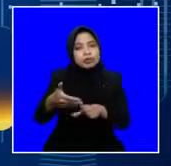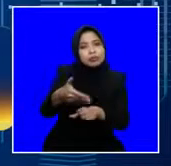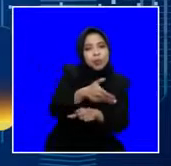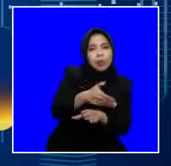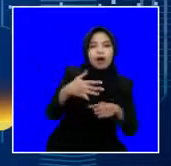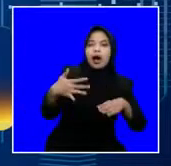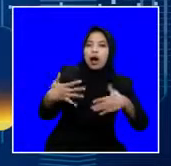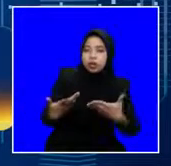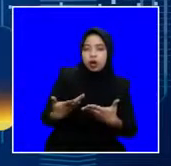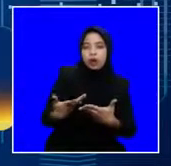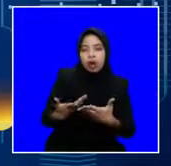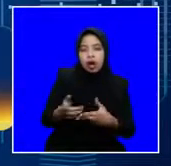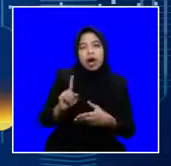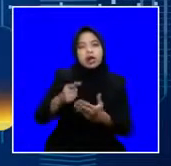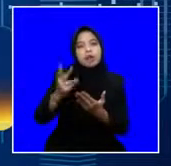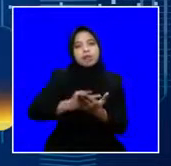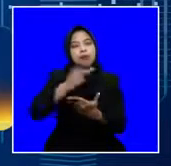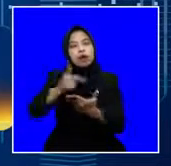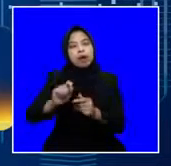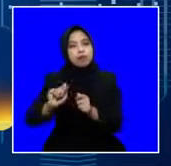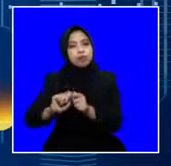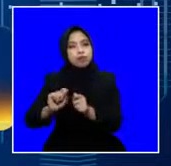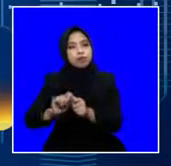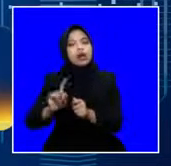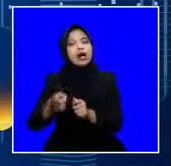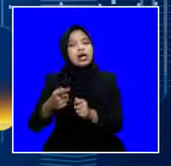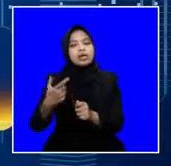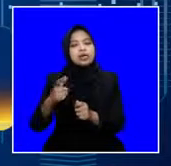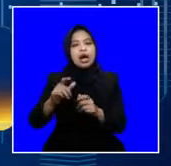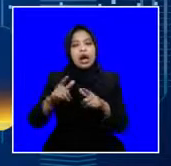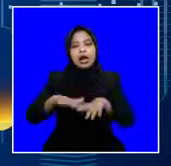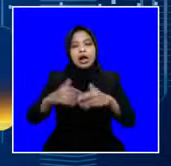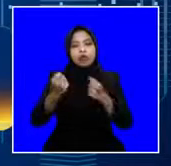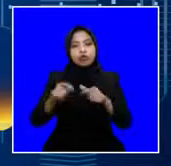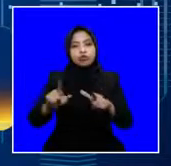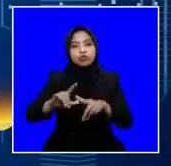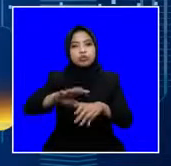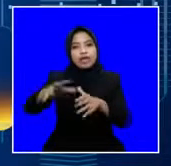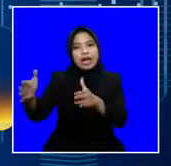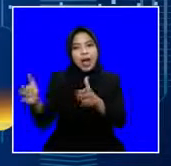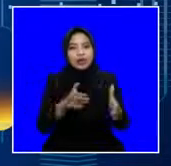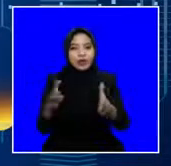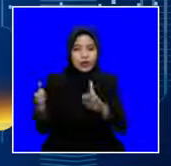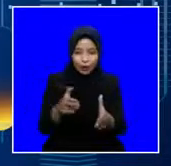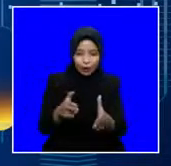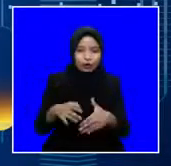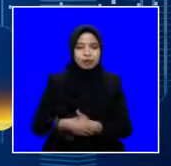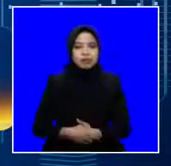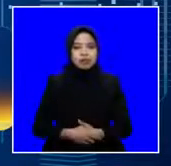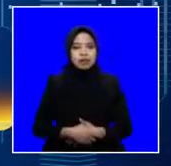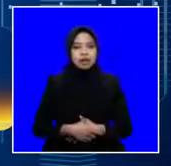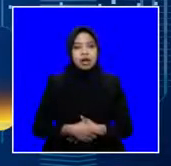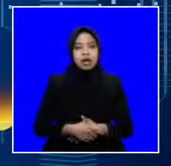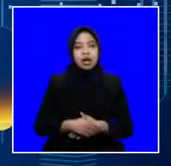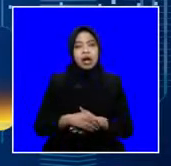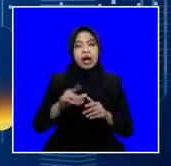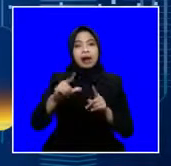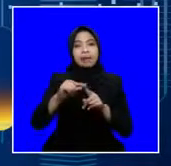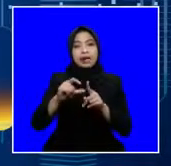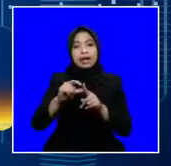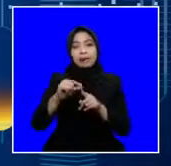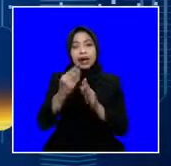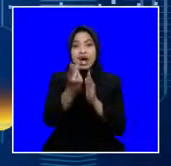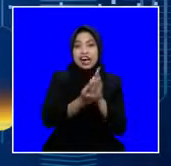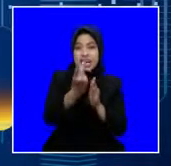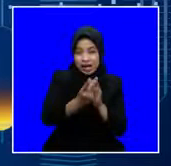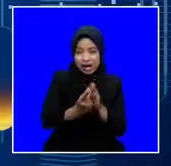dan kemudian kita juga punya program untuk pengelolaan alumni. Sehingga harapan kami, setiap rupiah dana LPDP bisa memberi